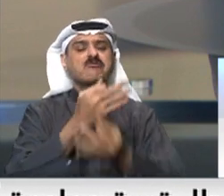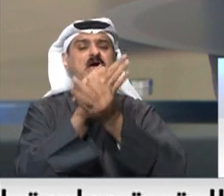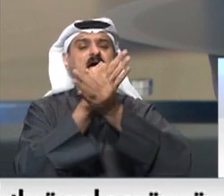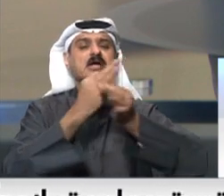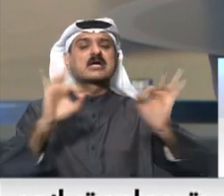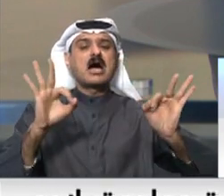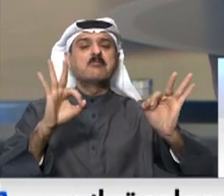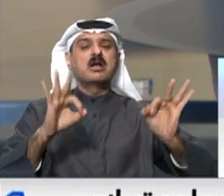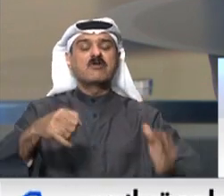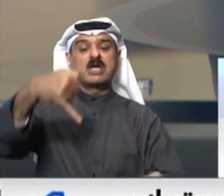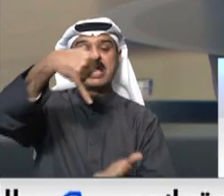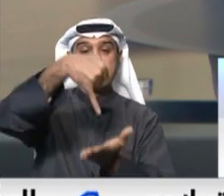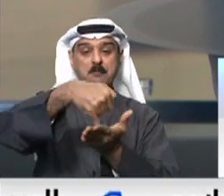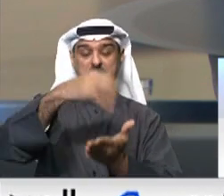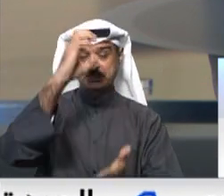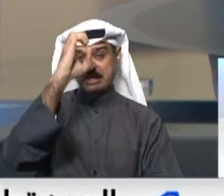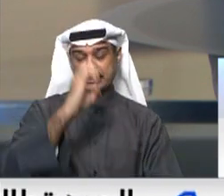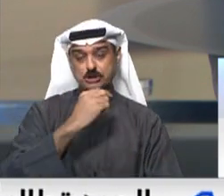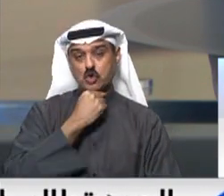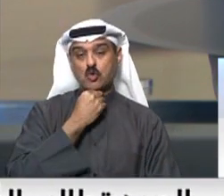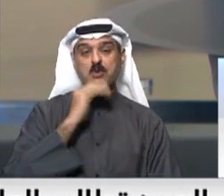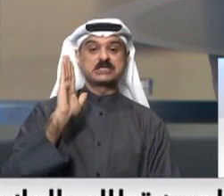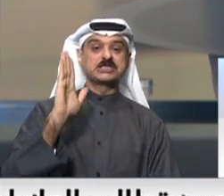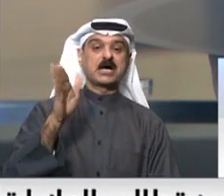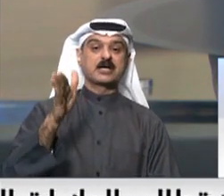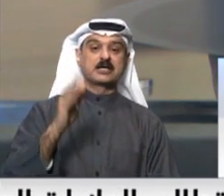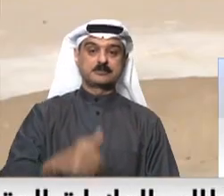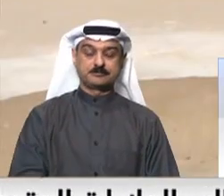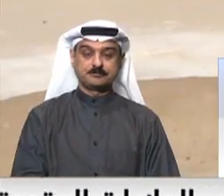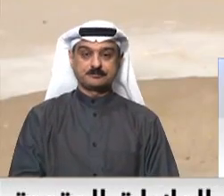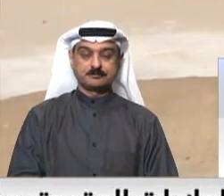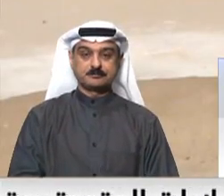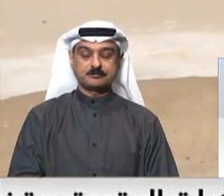بمشروع مدينة جنوب سعد العبدالله الإسكاني.